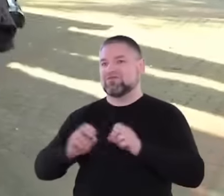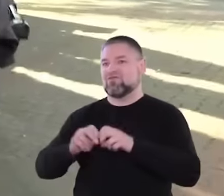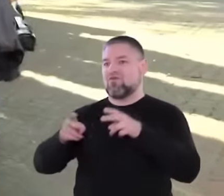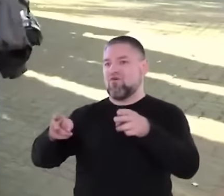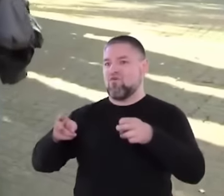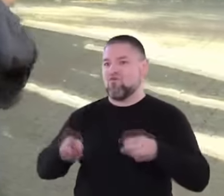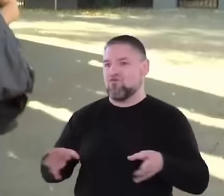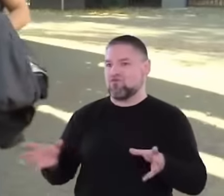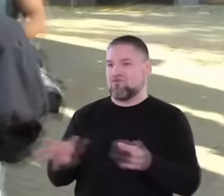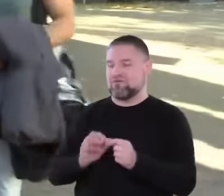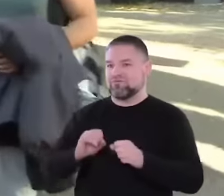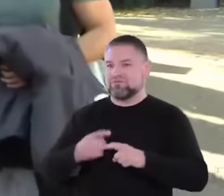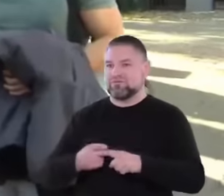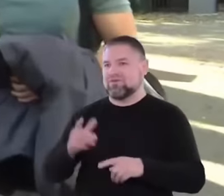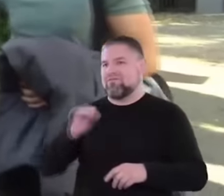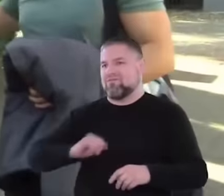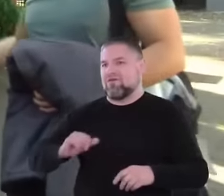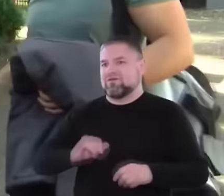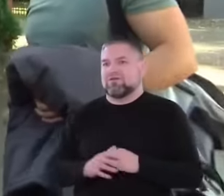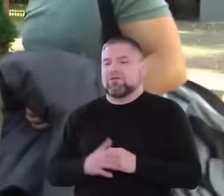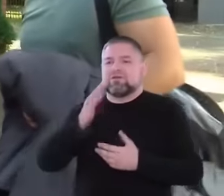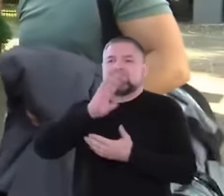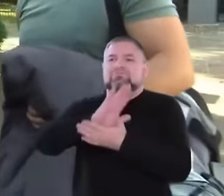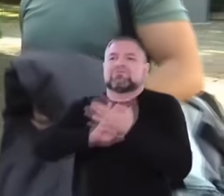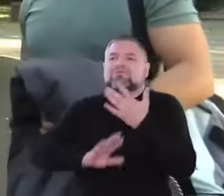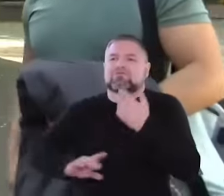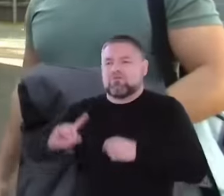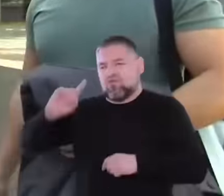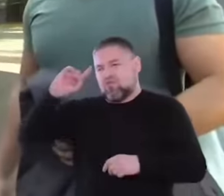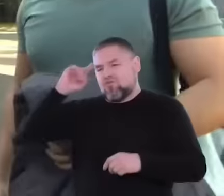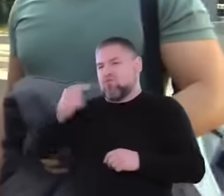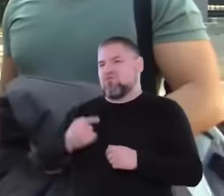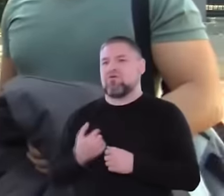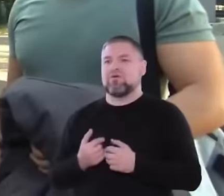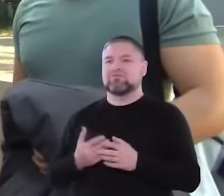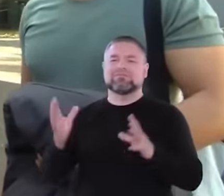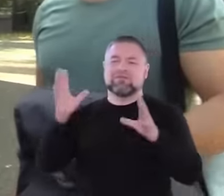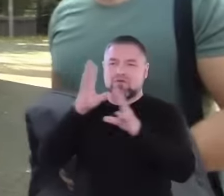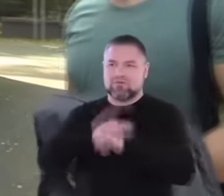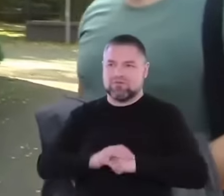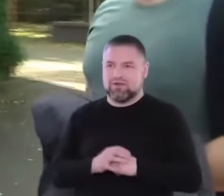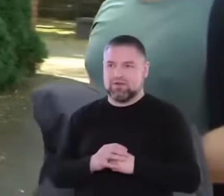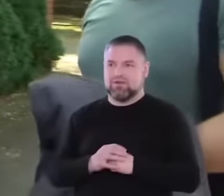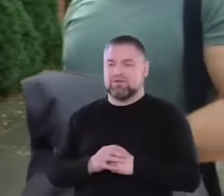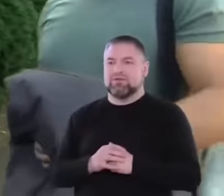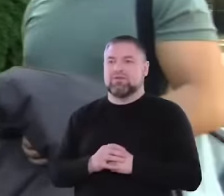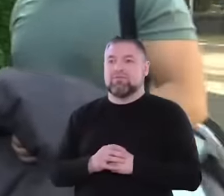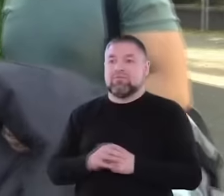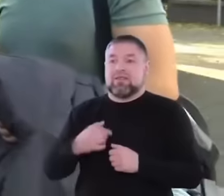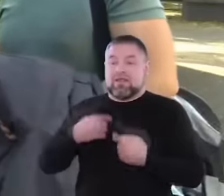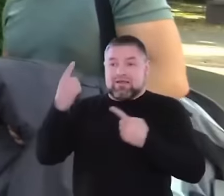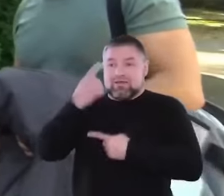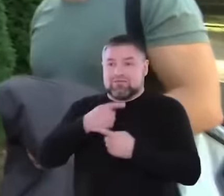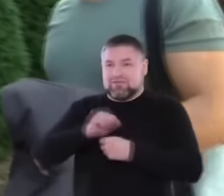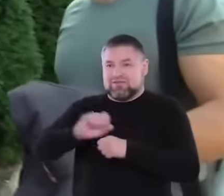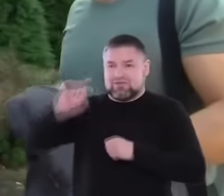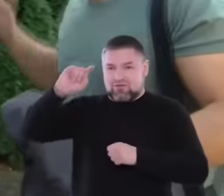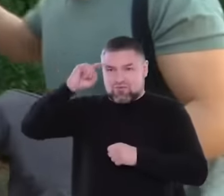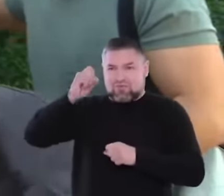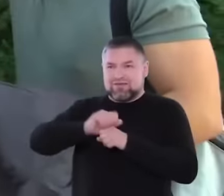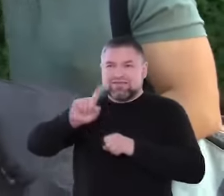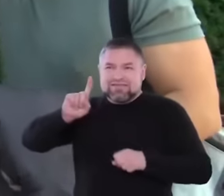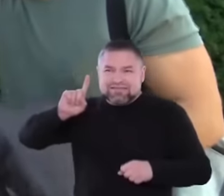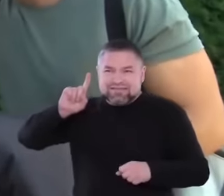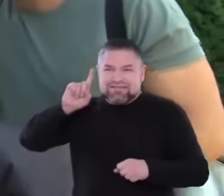łóżku. Poczekaj. Czego chcesz? Sorry za tamto, głupio wyszło. No dobra, zapomnijmy. Wiesz co, ja to myślałem, że ty jesteś debil, a ty